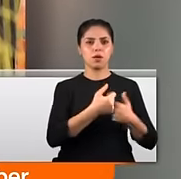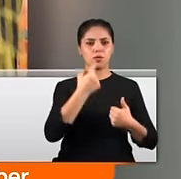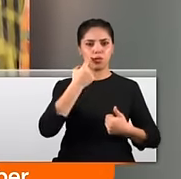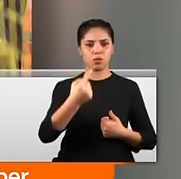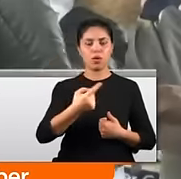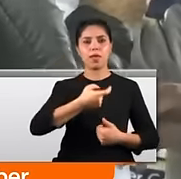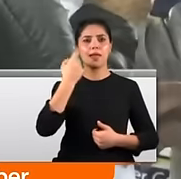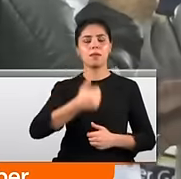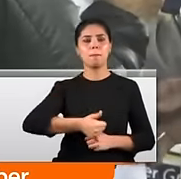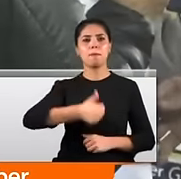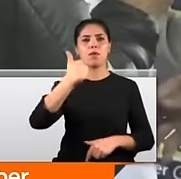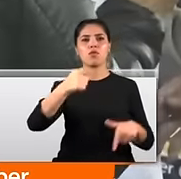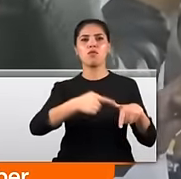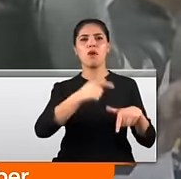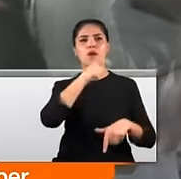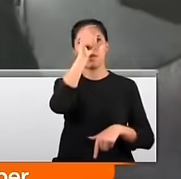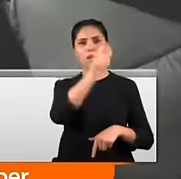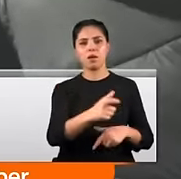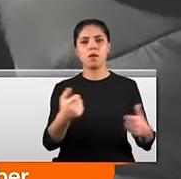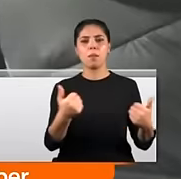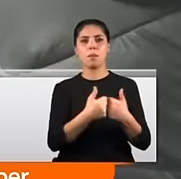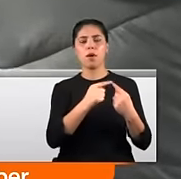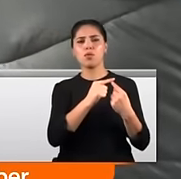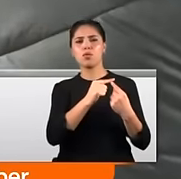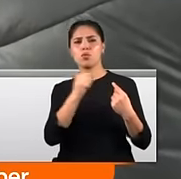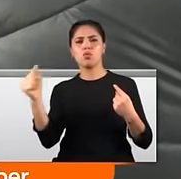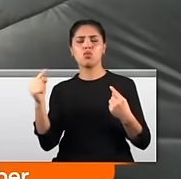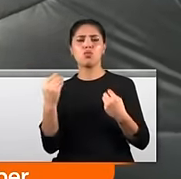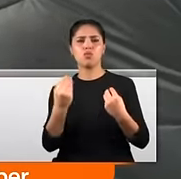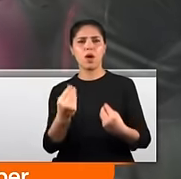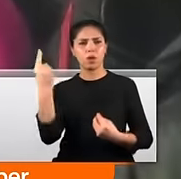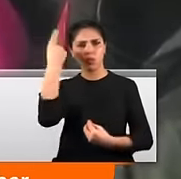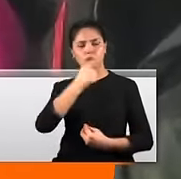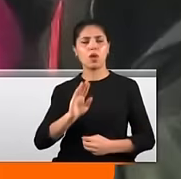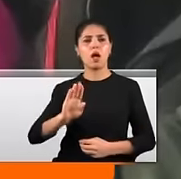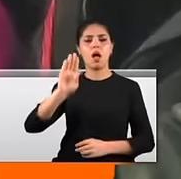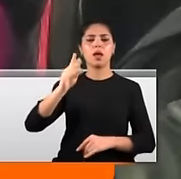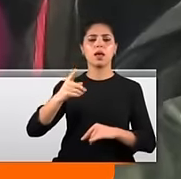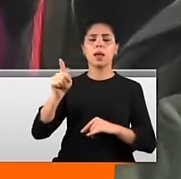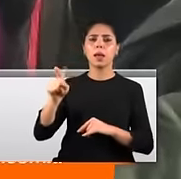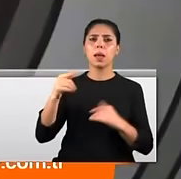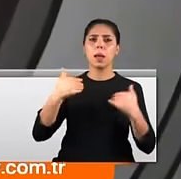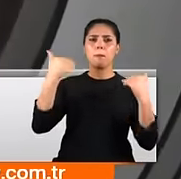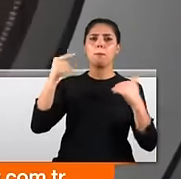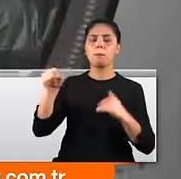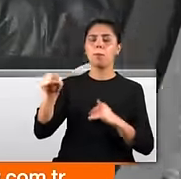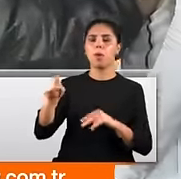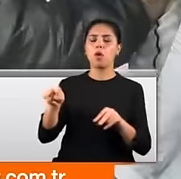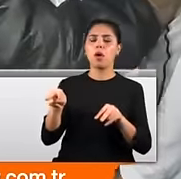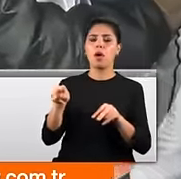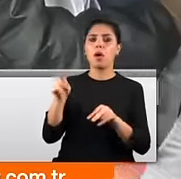eski başkanı Faruk Koca maçı fazla uzattığını iddia ettiği hakem Halil Umut Meler'e yumrukla saldırmıştı.